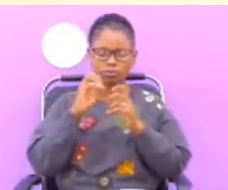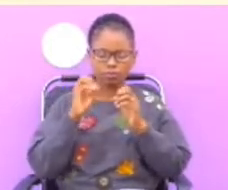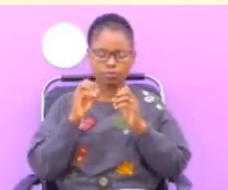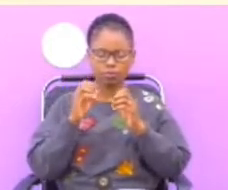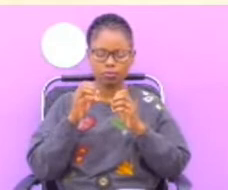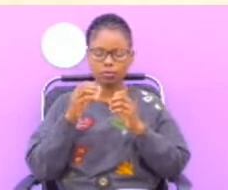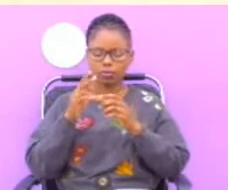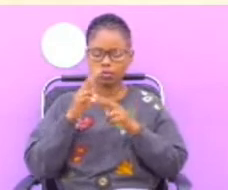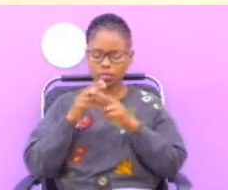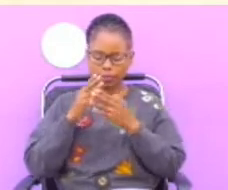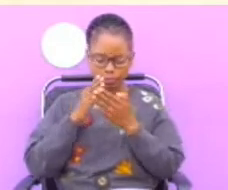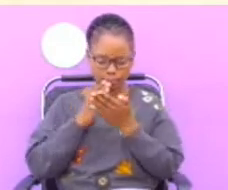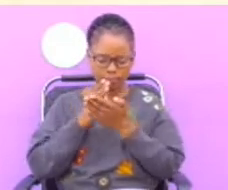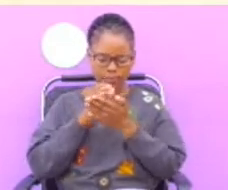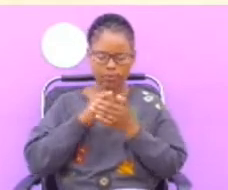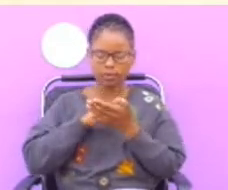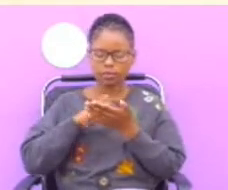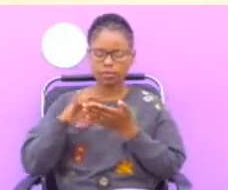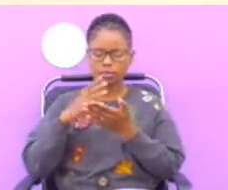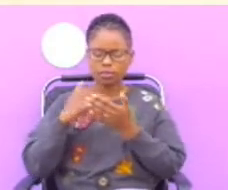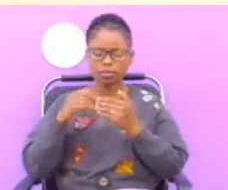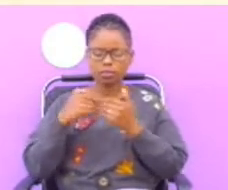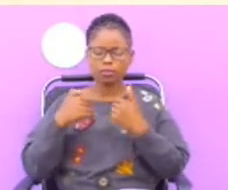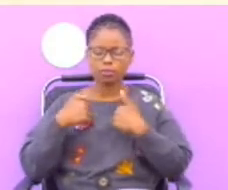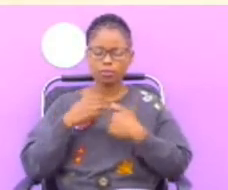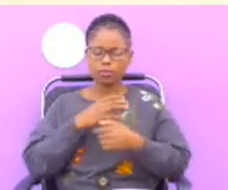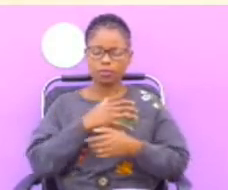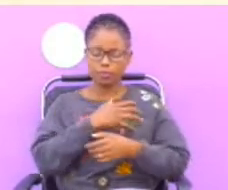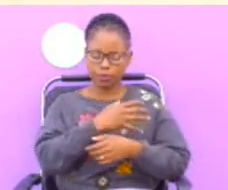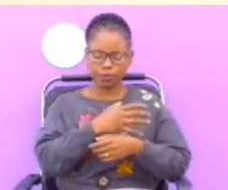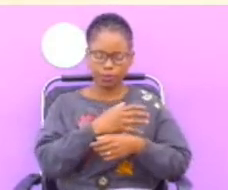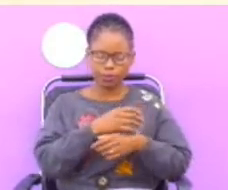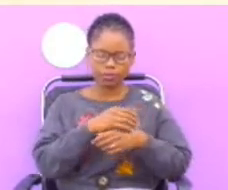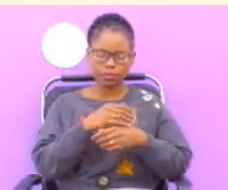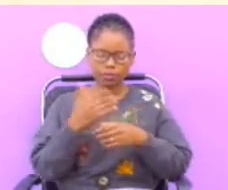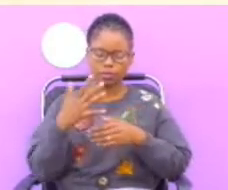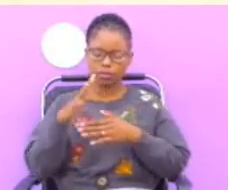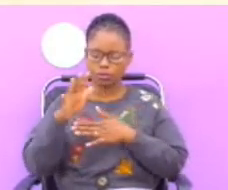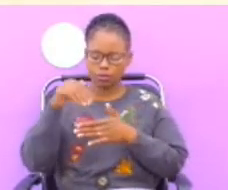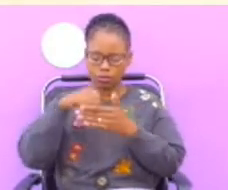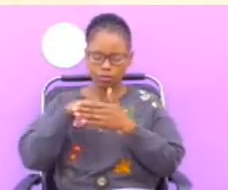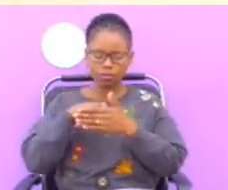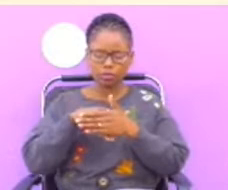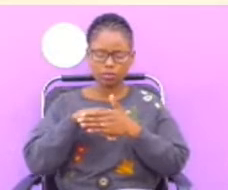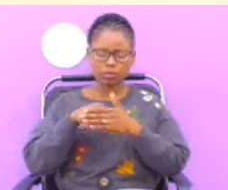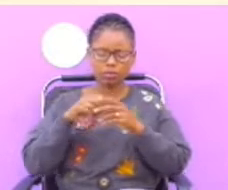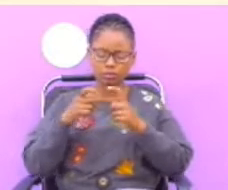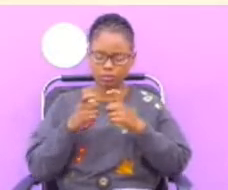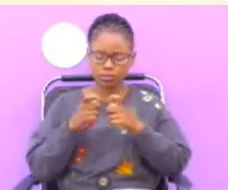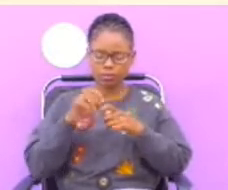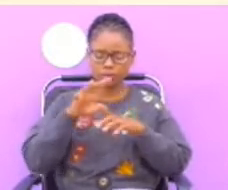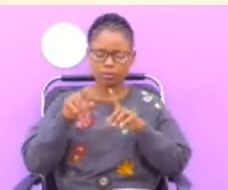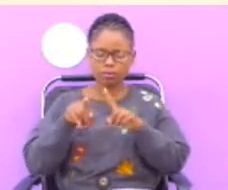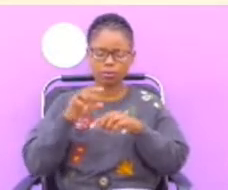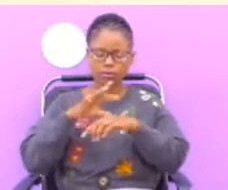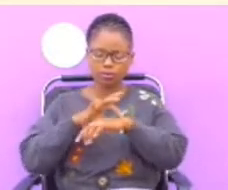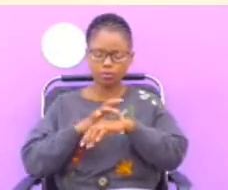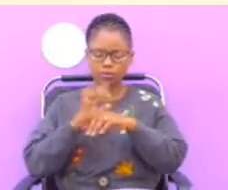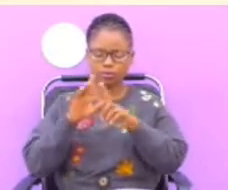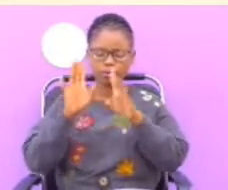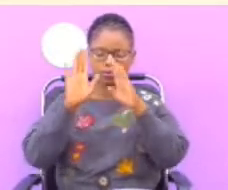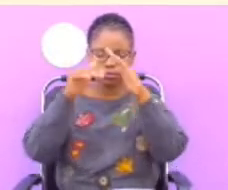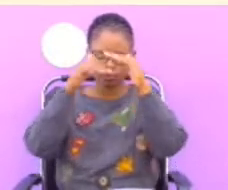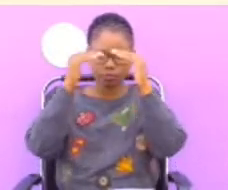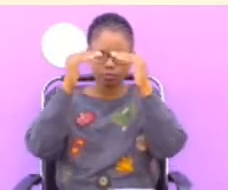nĩ itheru Ngai, rĩĩtwa rĩaku nĩ rĩrĩ hinya. Twĩ moko-inĩ maku, wee ũthamakaga thĩ ĩno yothe na ũgathamaka matu-inĩ. Twĩ